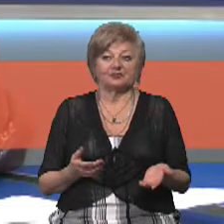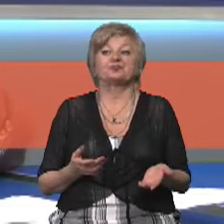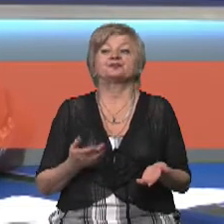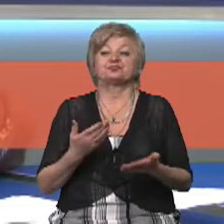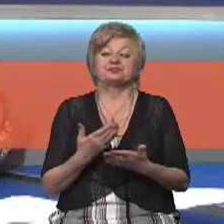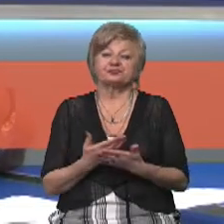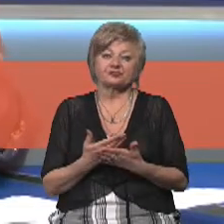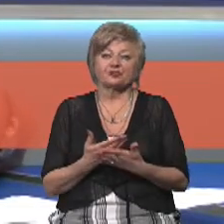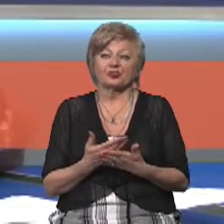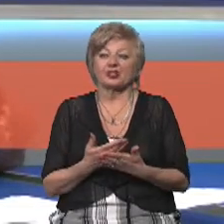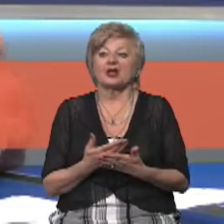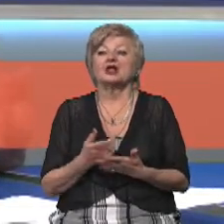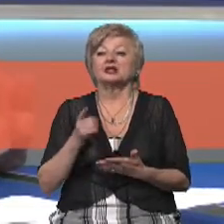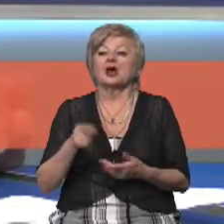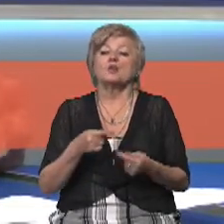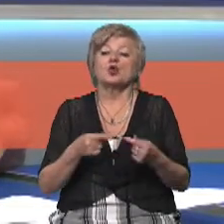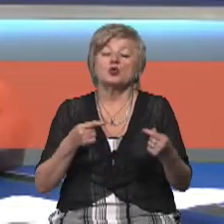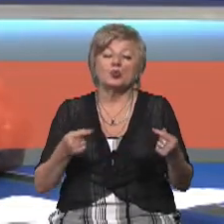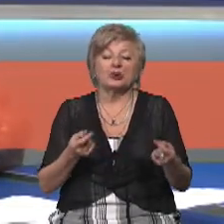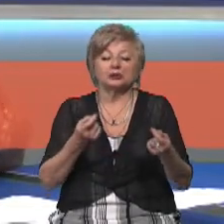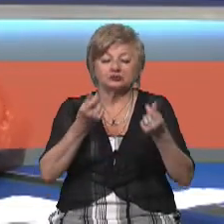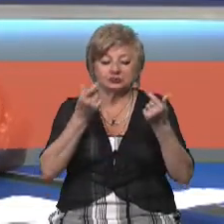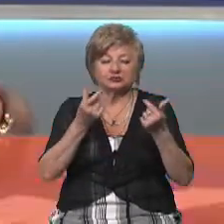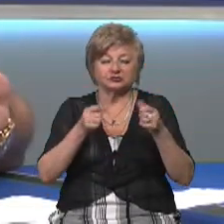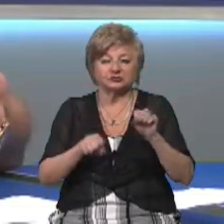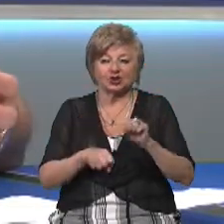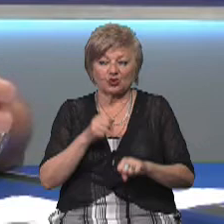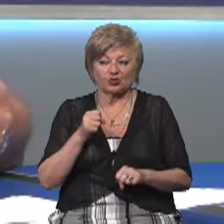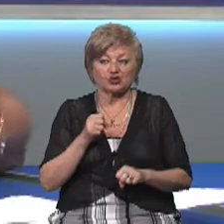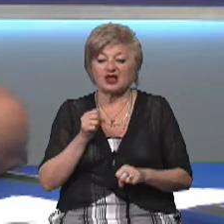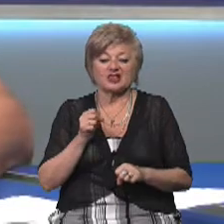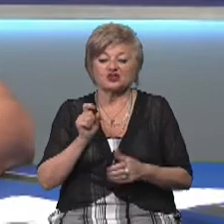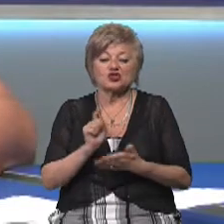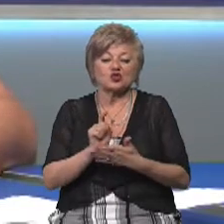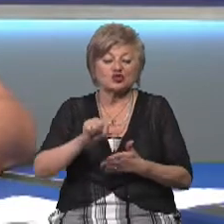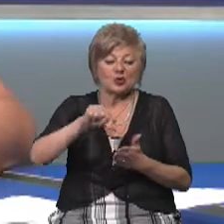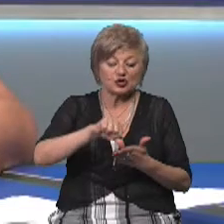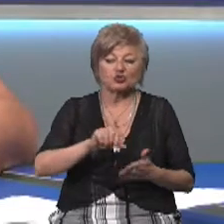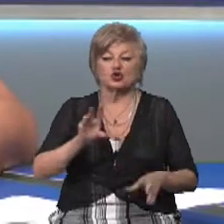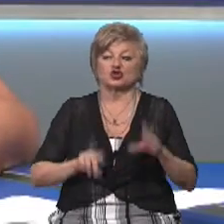предельно допустимых концентраций нет, там любая концентрация, которая не должна присутствовать в воздухе,